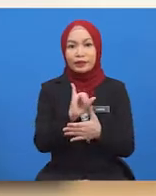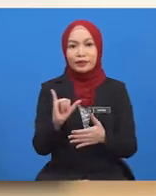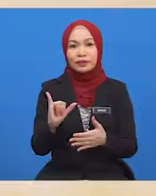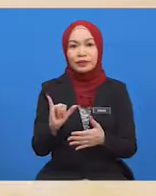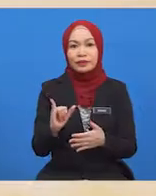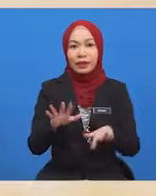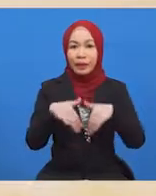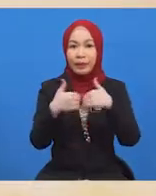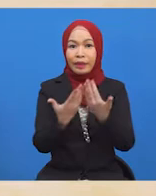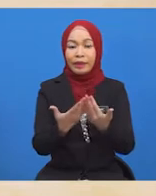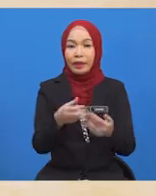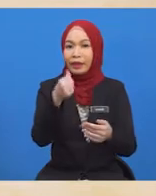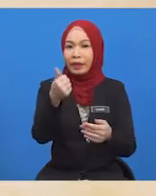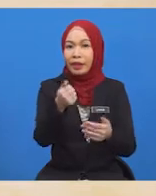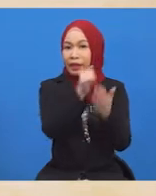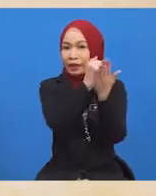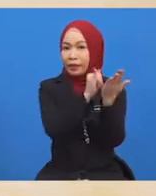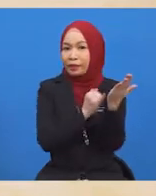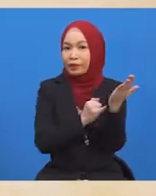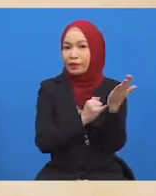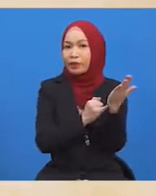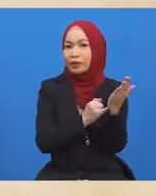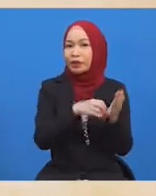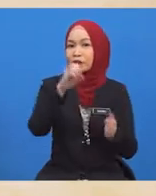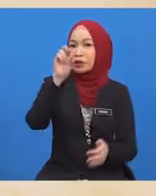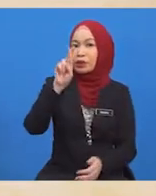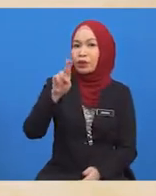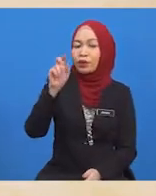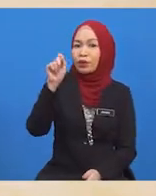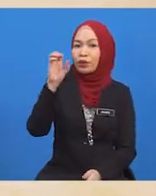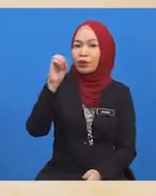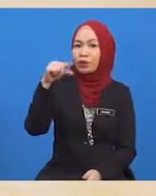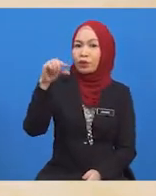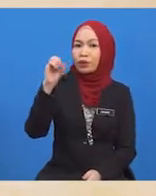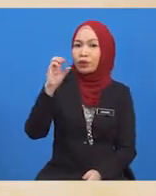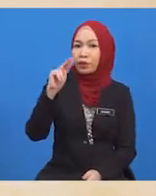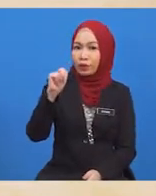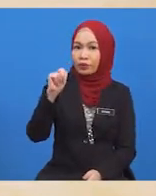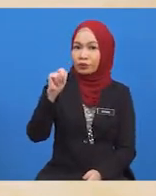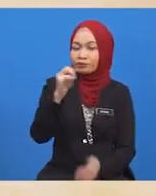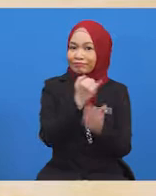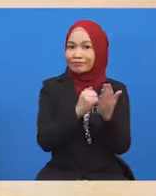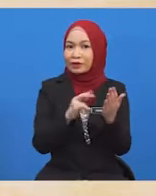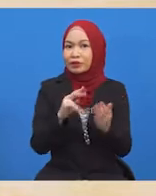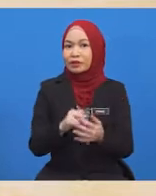Seterusnya murid-murid, bagaimanakah anda melukis uncuran ortogon?